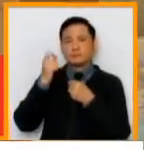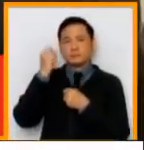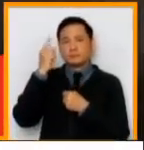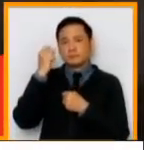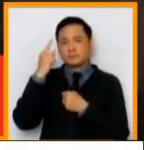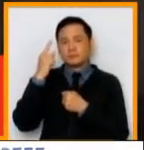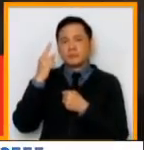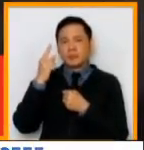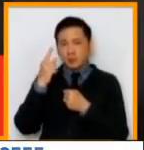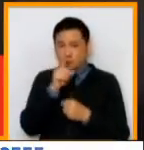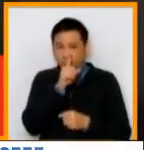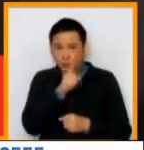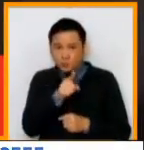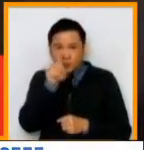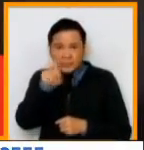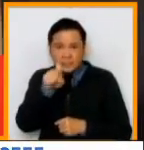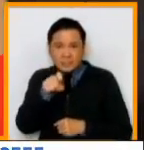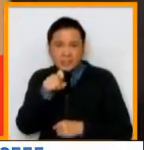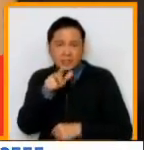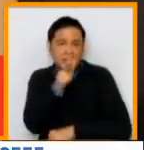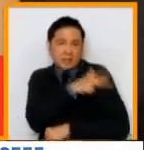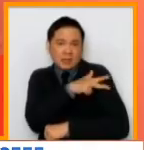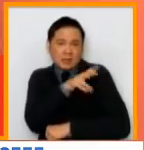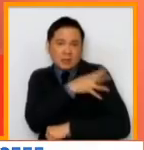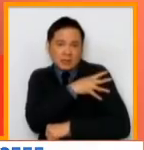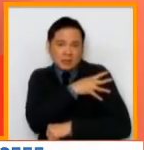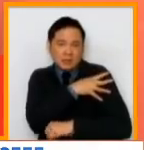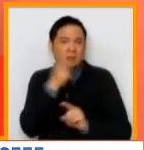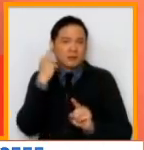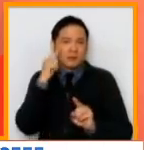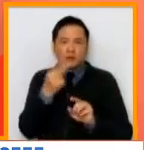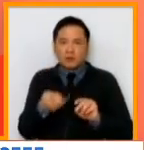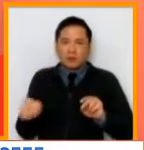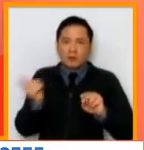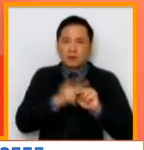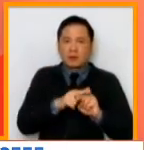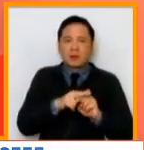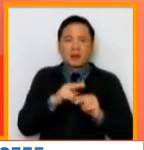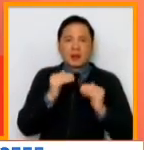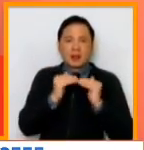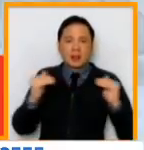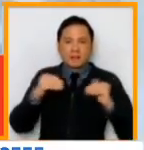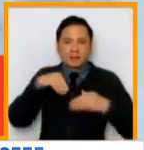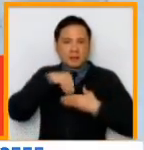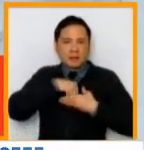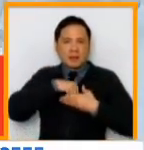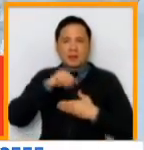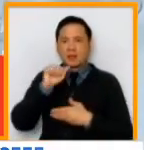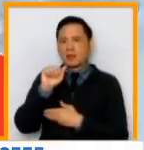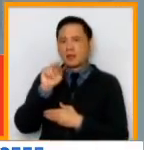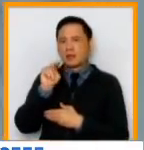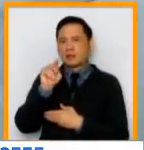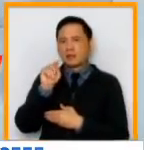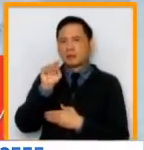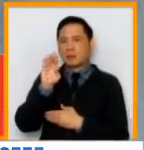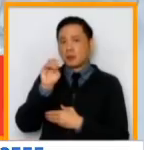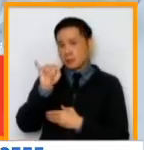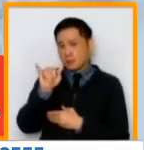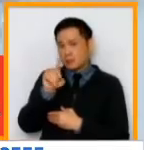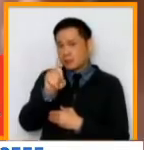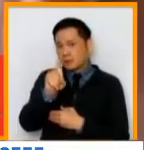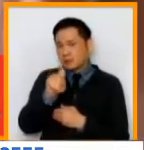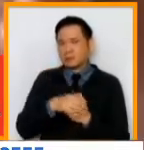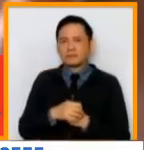shot o 3rd turok ng bakuna para muling tumaas ang level ng antibodies contra COVID-19? Sa Amerika, humingi na ang Pfizer